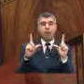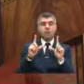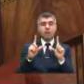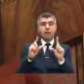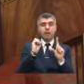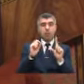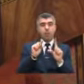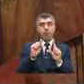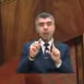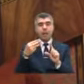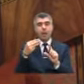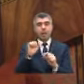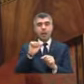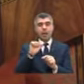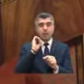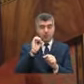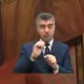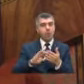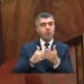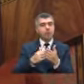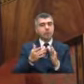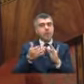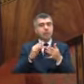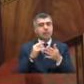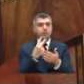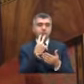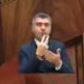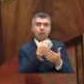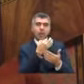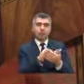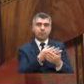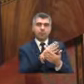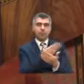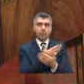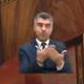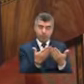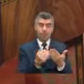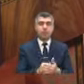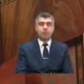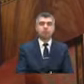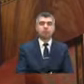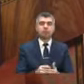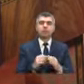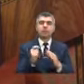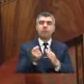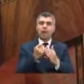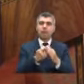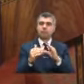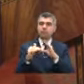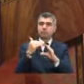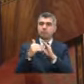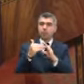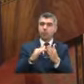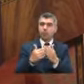يحصلوا على المعلومات اللي بغاوهم. توصلنا بمجموعة من الطلبات و 64%